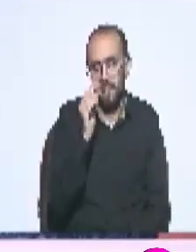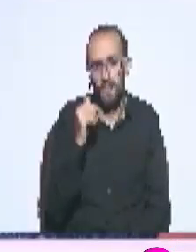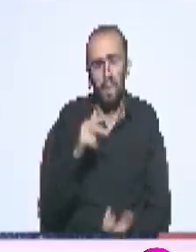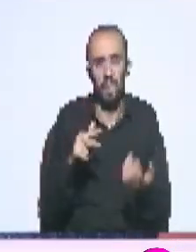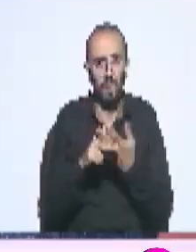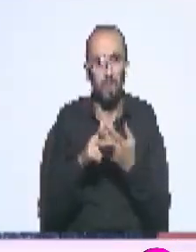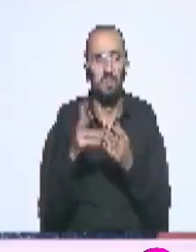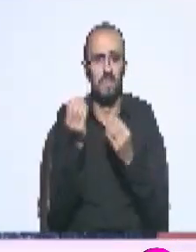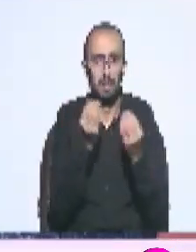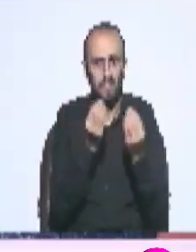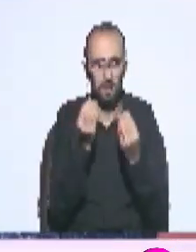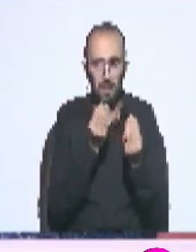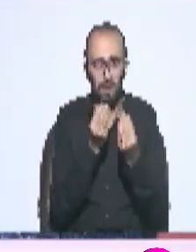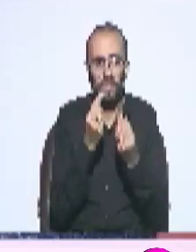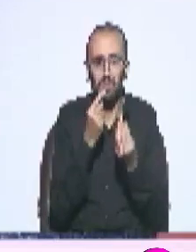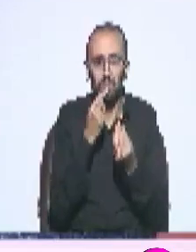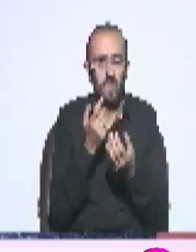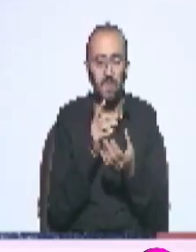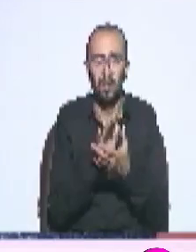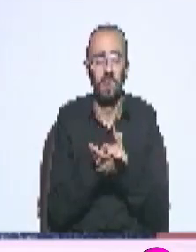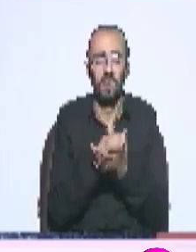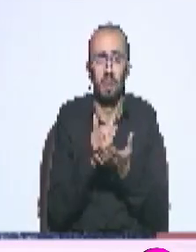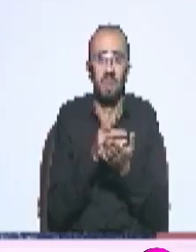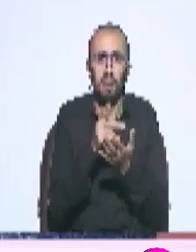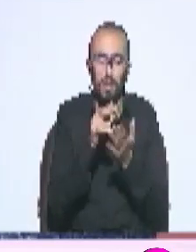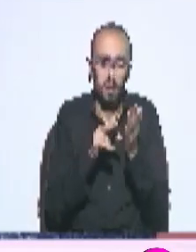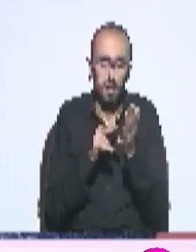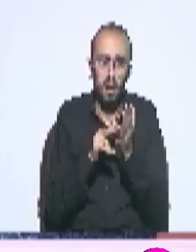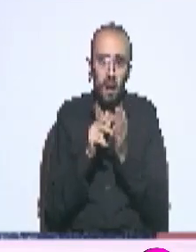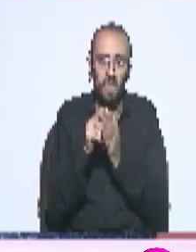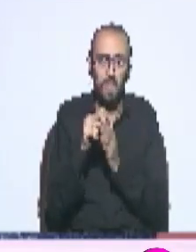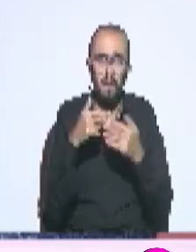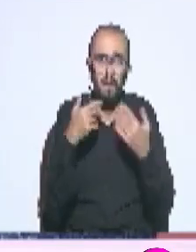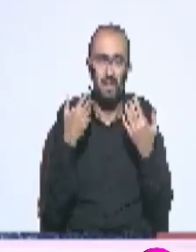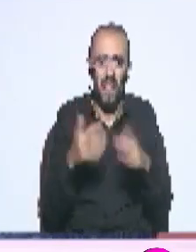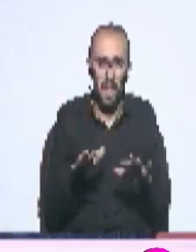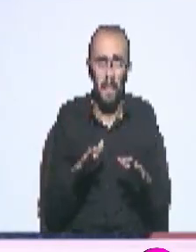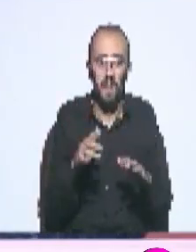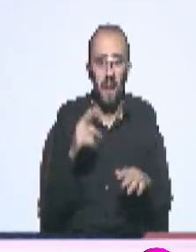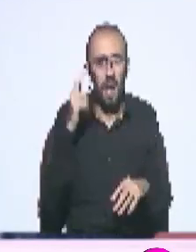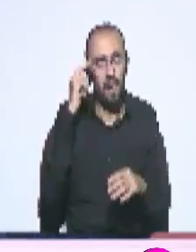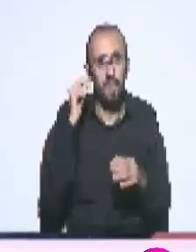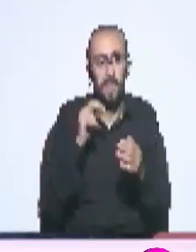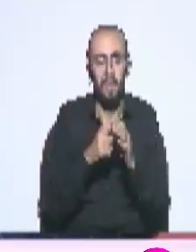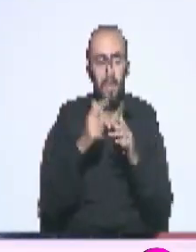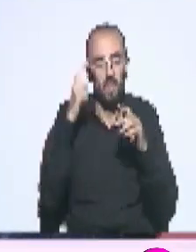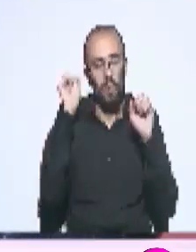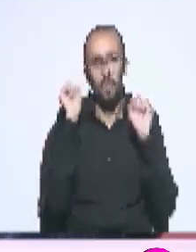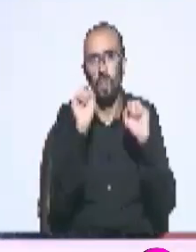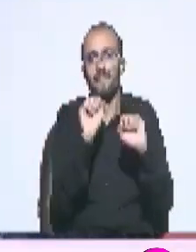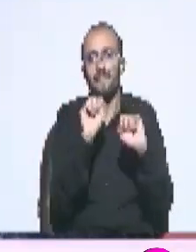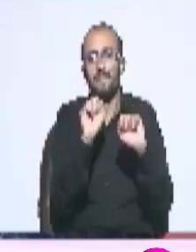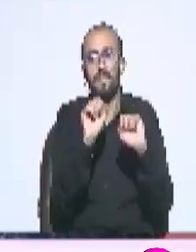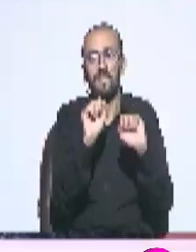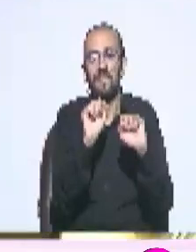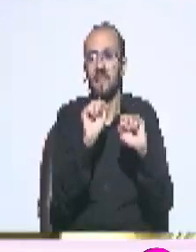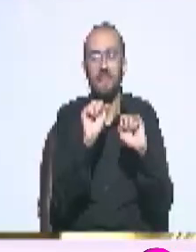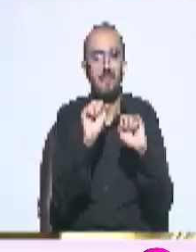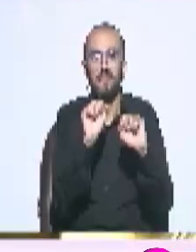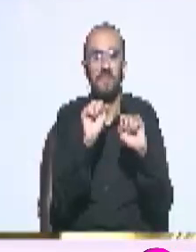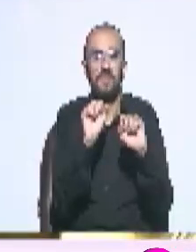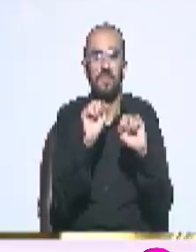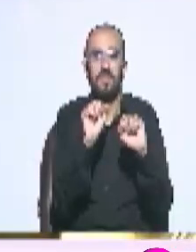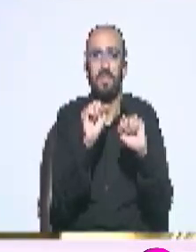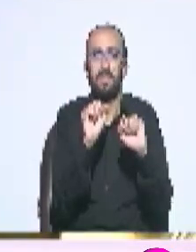بقول ان احنا اول لما بناخد خطوه متعبه عقلنا اول حاجه بيعملها بيروح عامل سد على طول باريه مش نافع ما